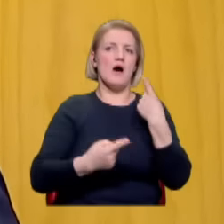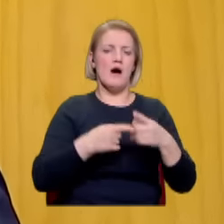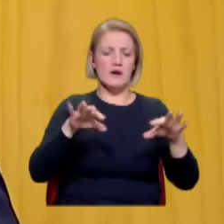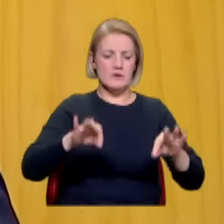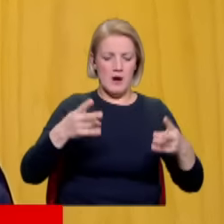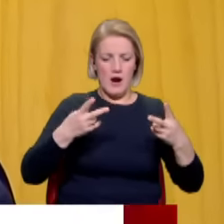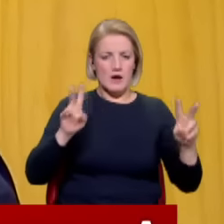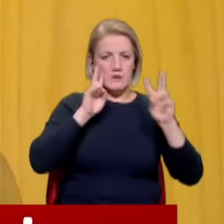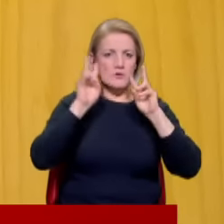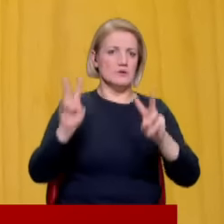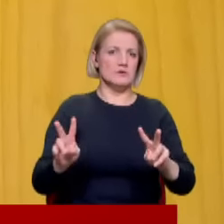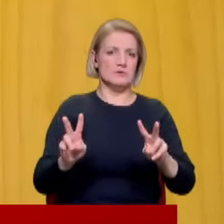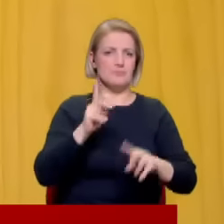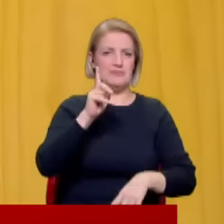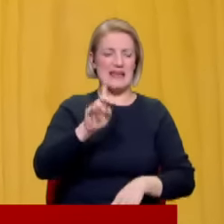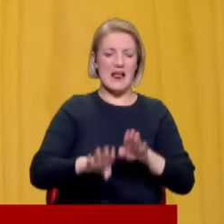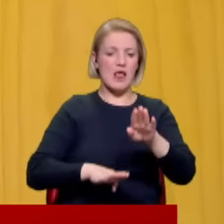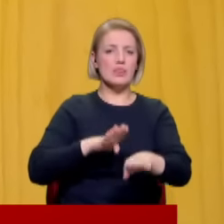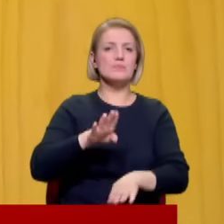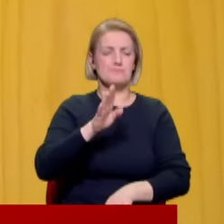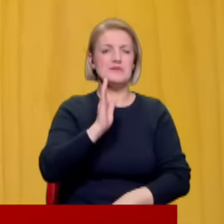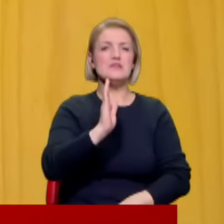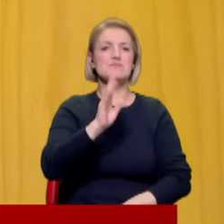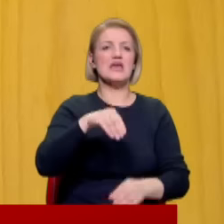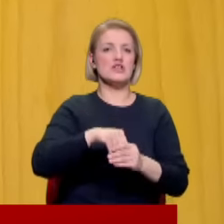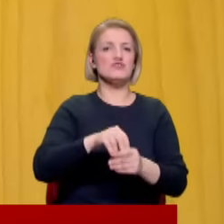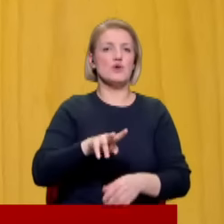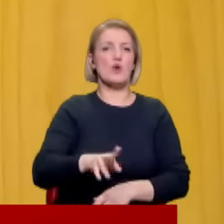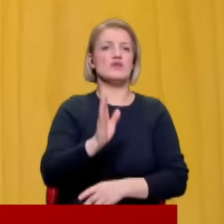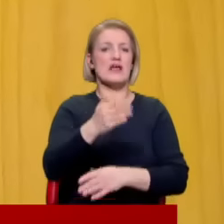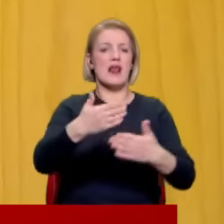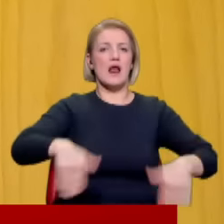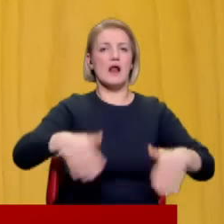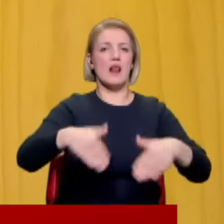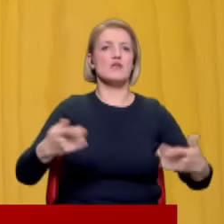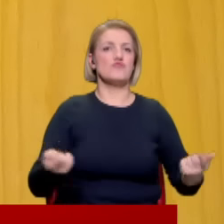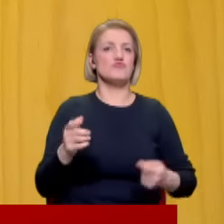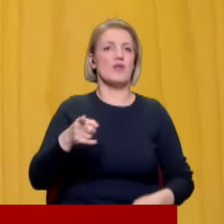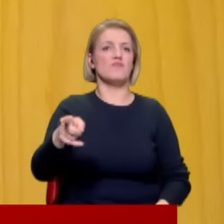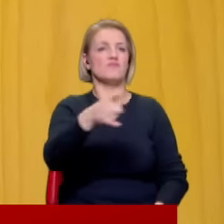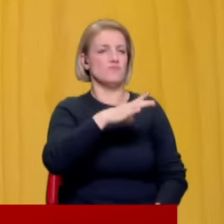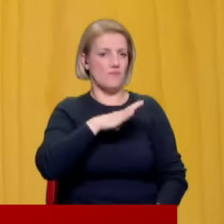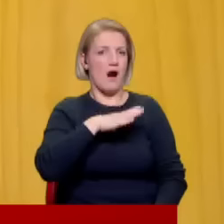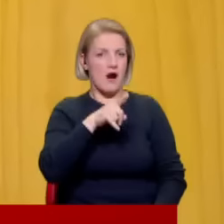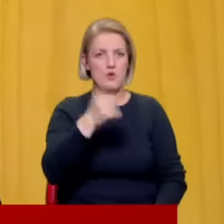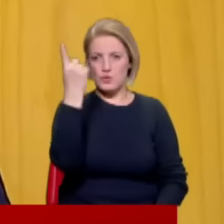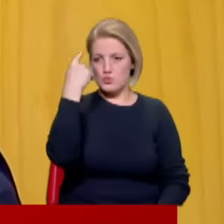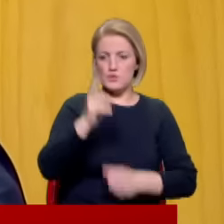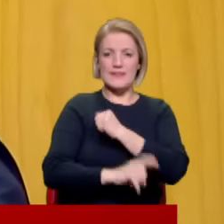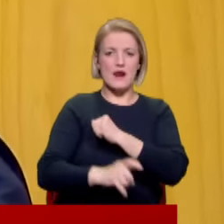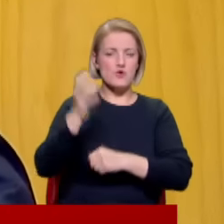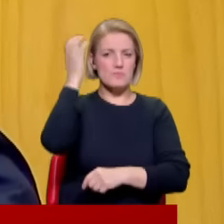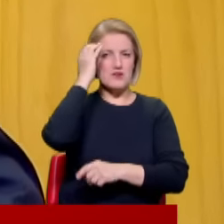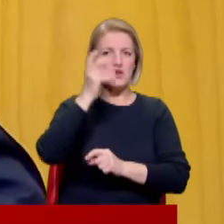Şimdi açıkça görüldü ki bir adım ileriye gitmek için yola çıkanları engellemeye çalışanlar vardır. Dün terörist